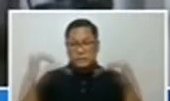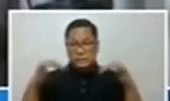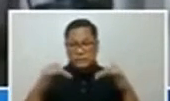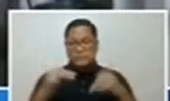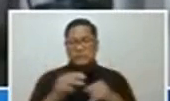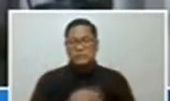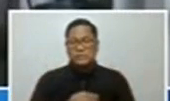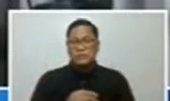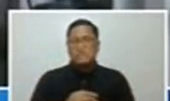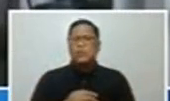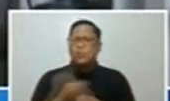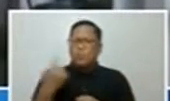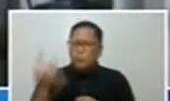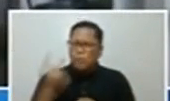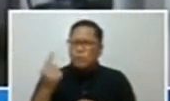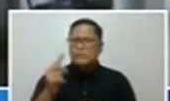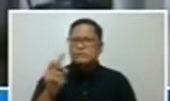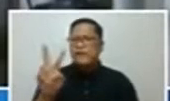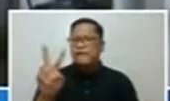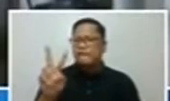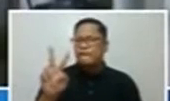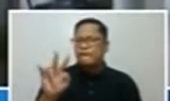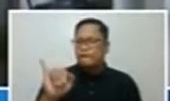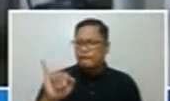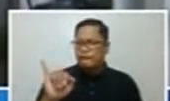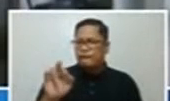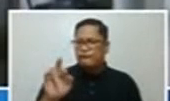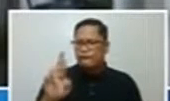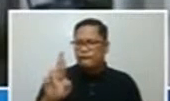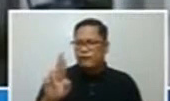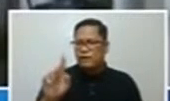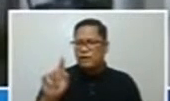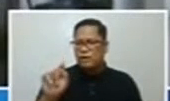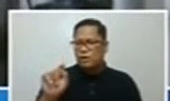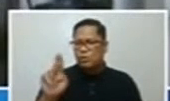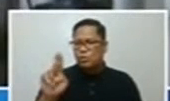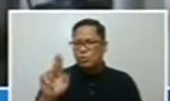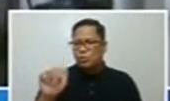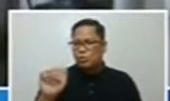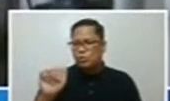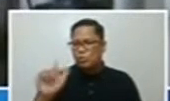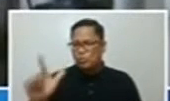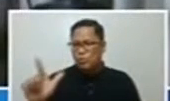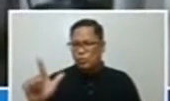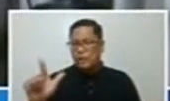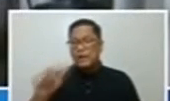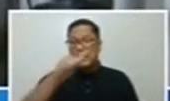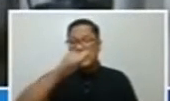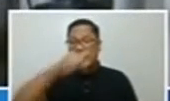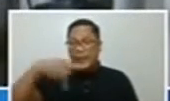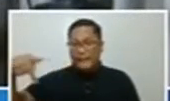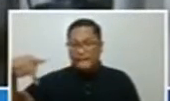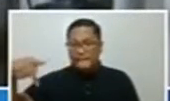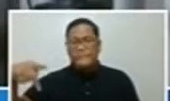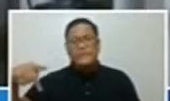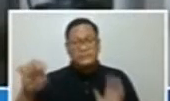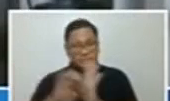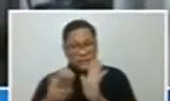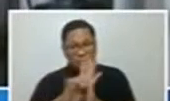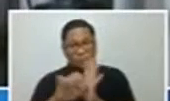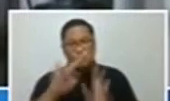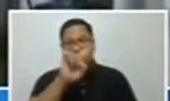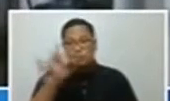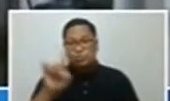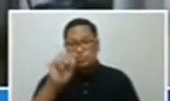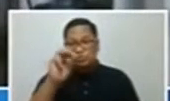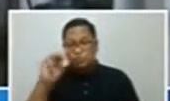ating Pangulo ay pusong sundalo, kaya hindi natin mapipigilan yan. Sisiguraduhin na lang natin na ligtas ang